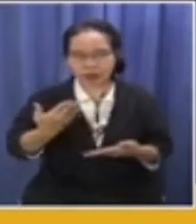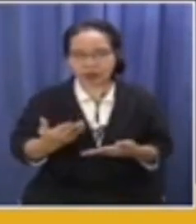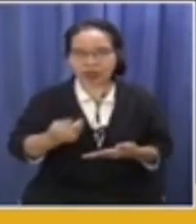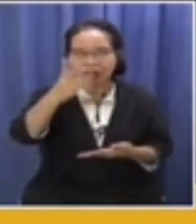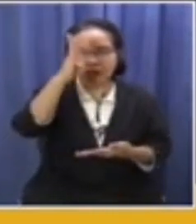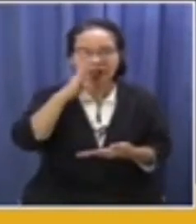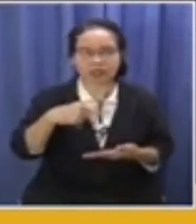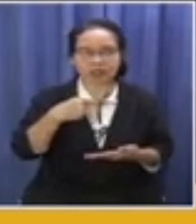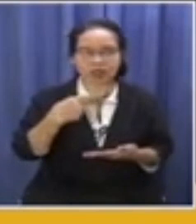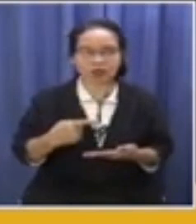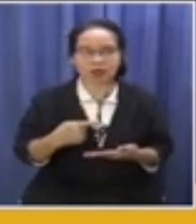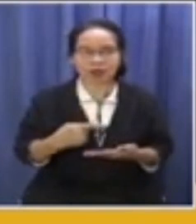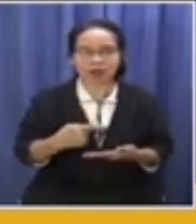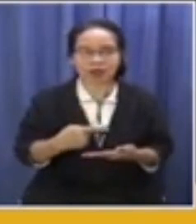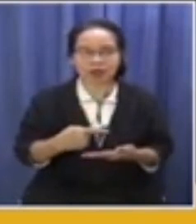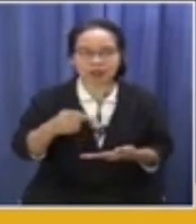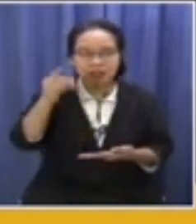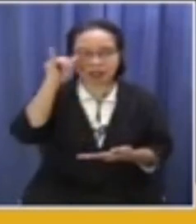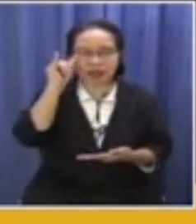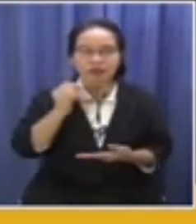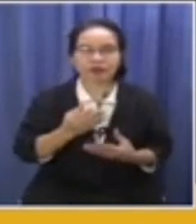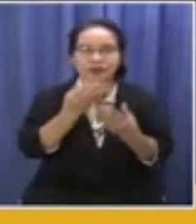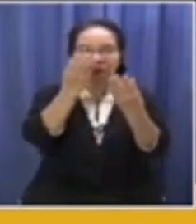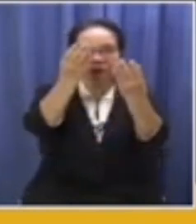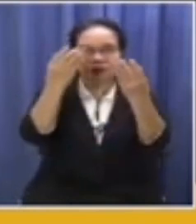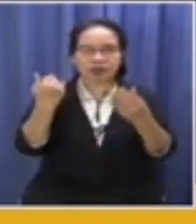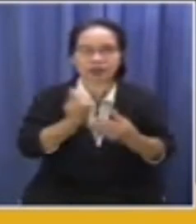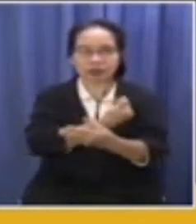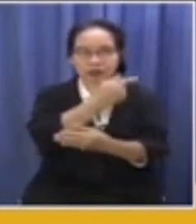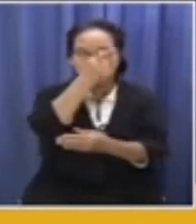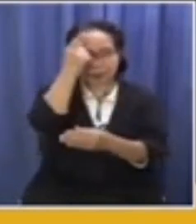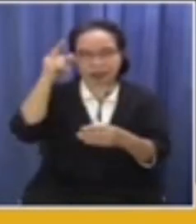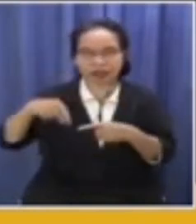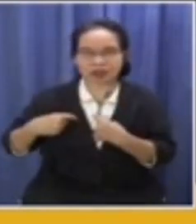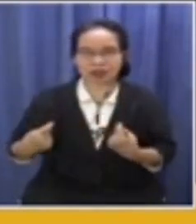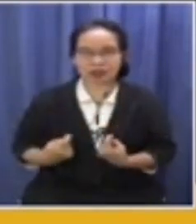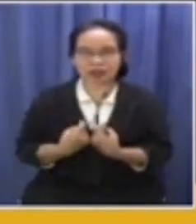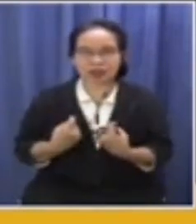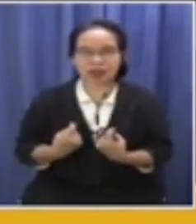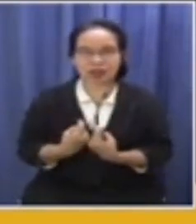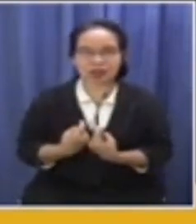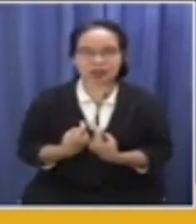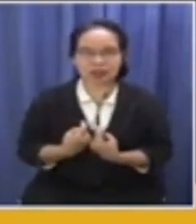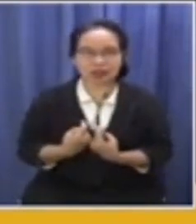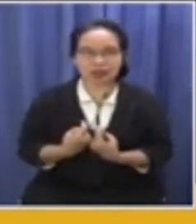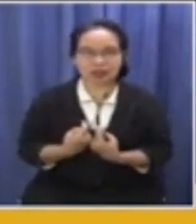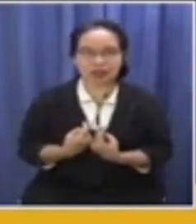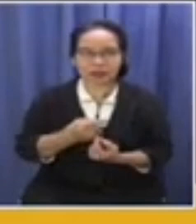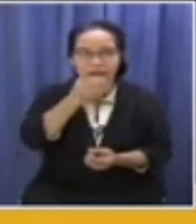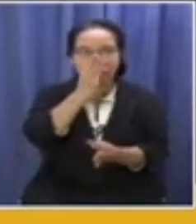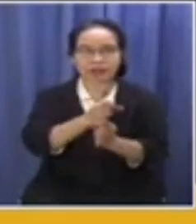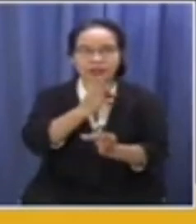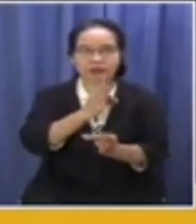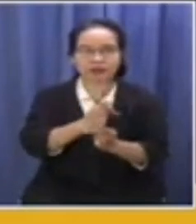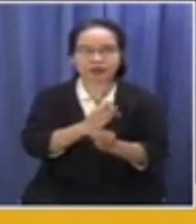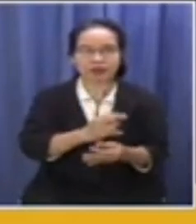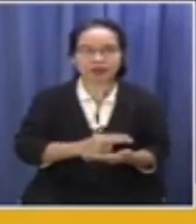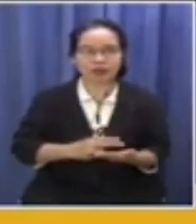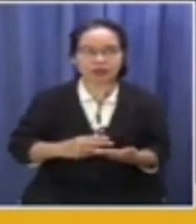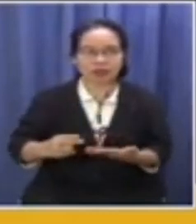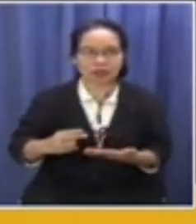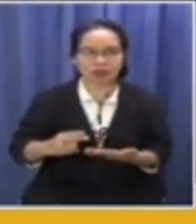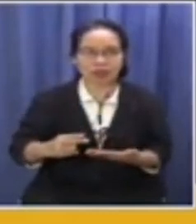Diyos sabi niya kung ipahahayag natin ang ating mga kasalanan tapat at Banal